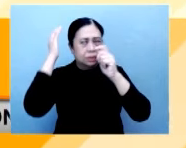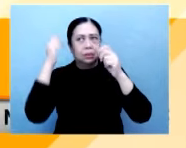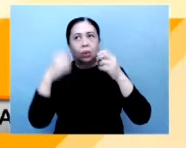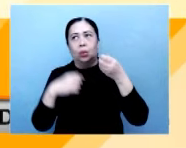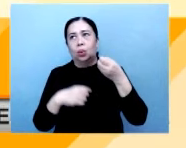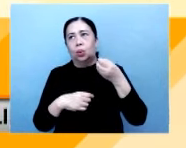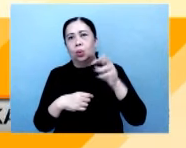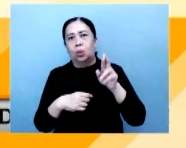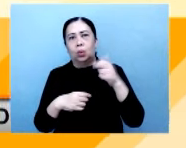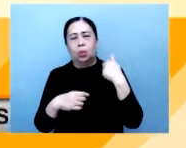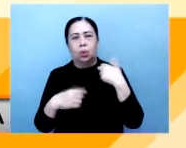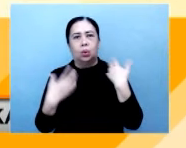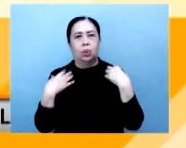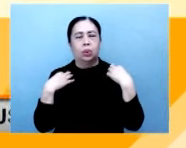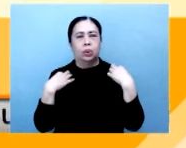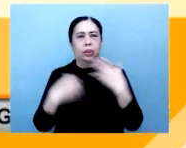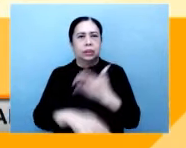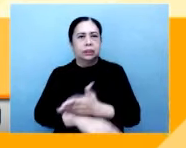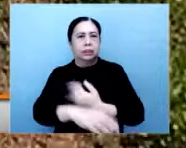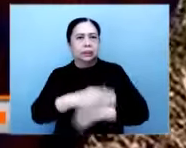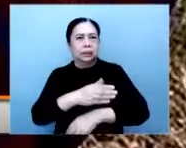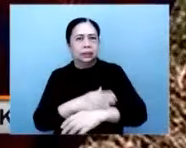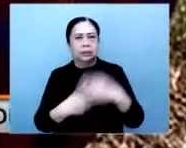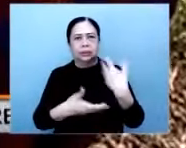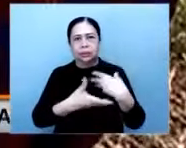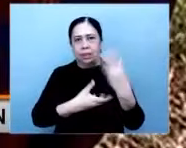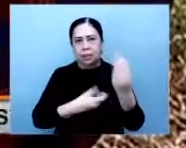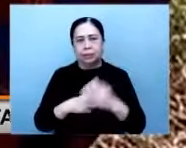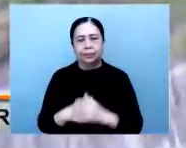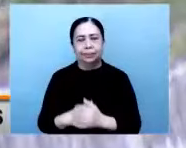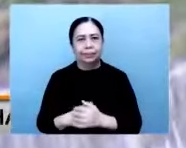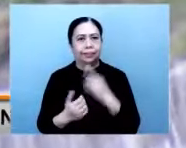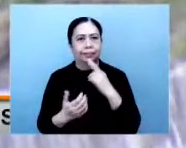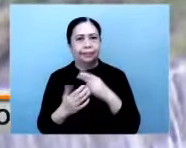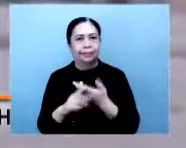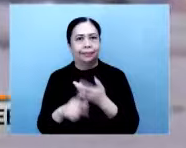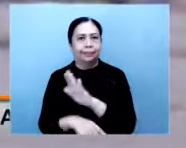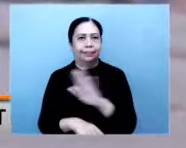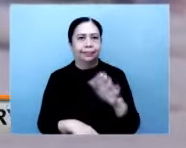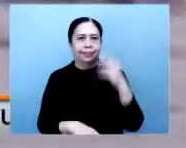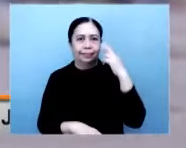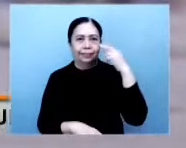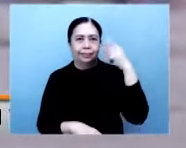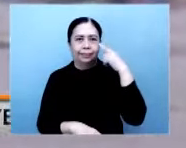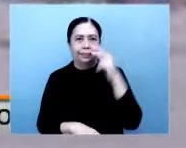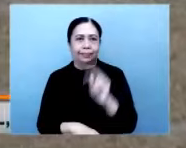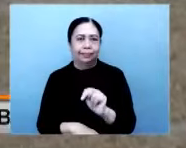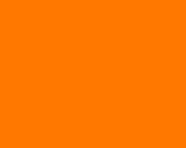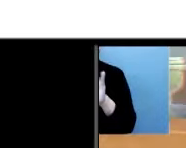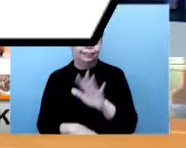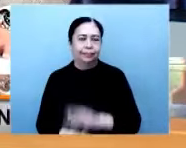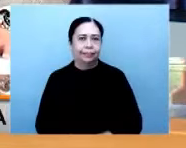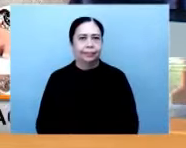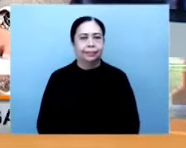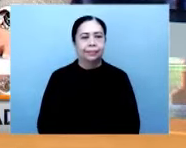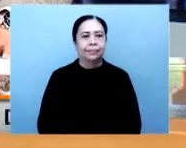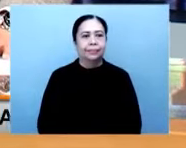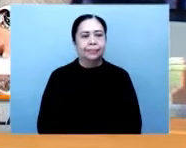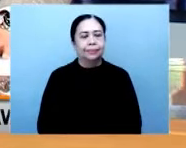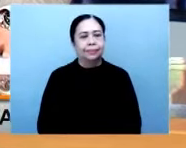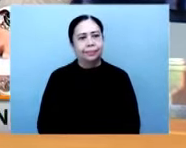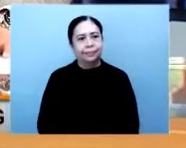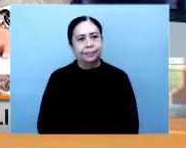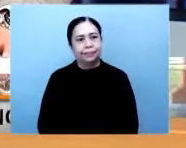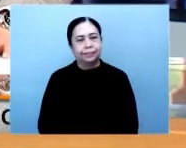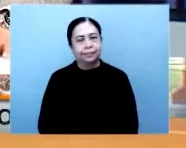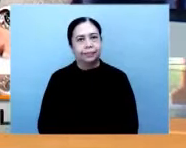may sleeve kapag lalabas. Nagbabalita mula sa frontline, Rainiel Pawid, News 5. Kambyo